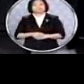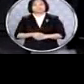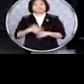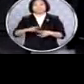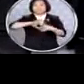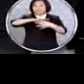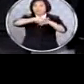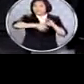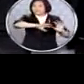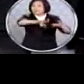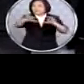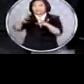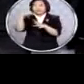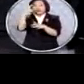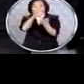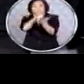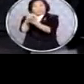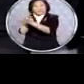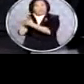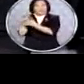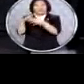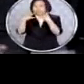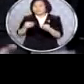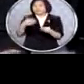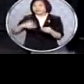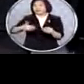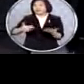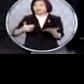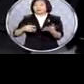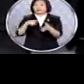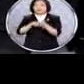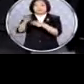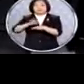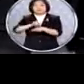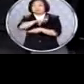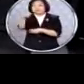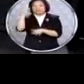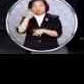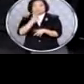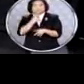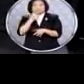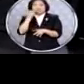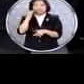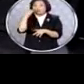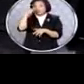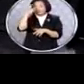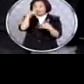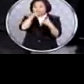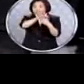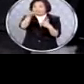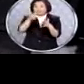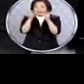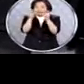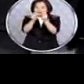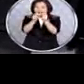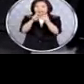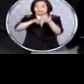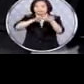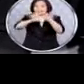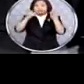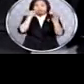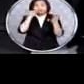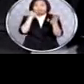际方面，欧债的危机方兴未艾，许多专家预测，假如欧债问题短期内不能解决的话，目前的无